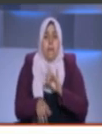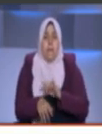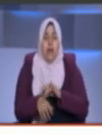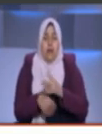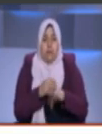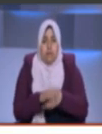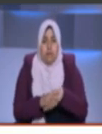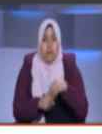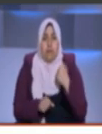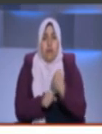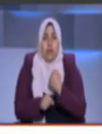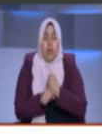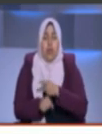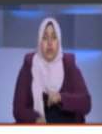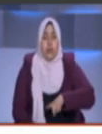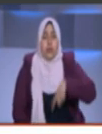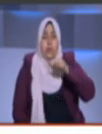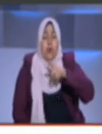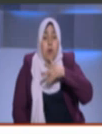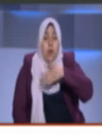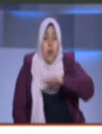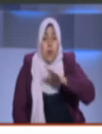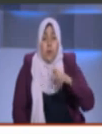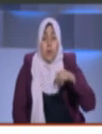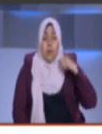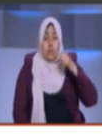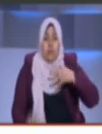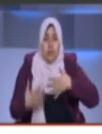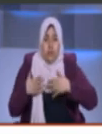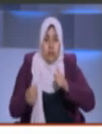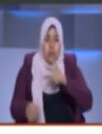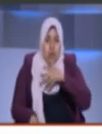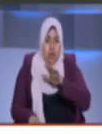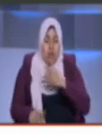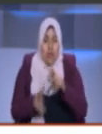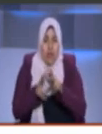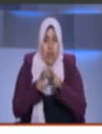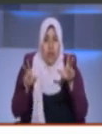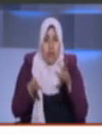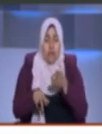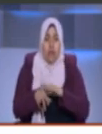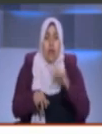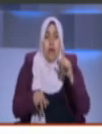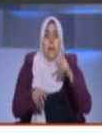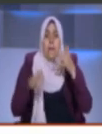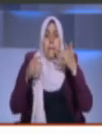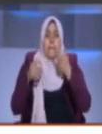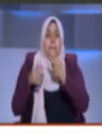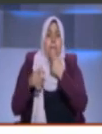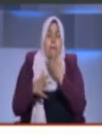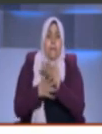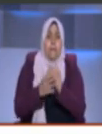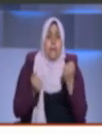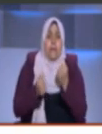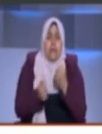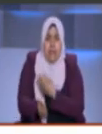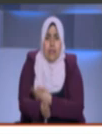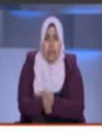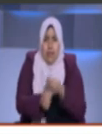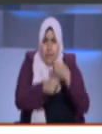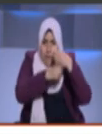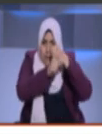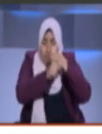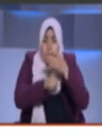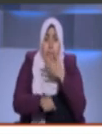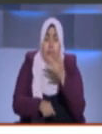الاختبارات اليوميه. كان وزير الصحه مات هانكوك قد اعلن ان بريطانيا تسعى الى اجراء اختبار